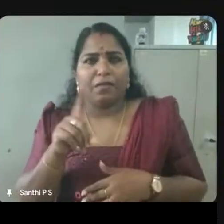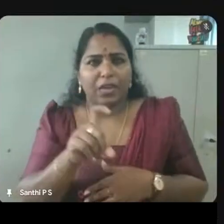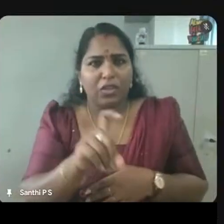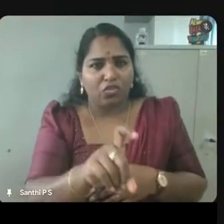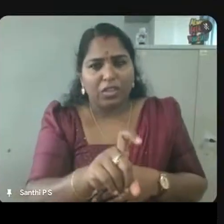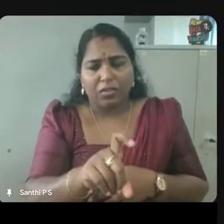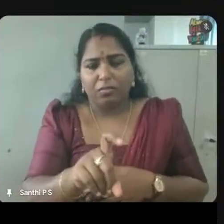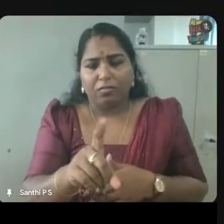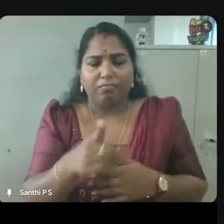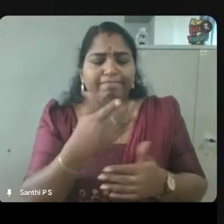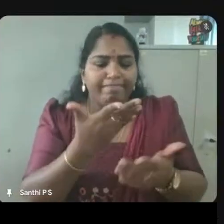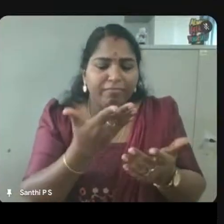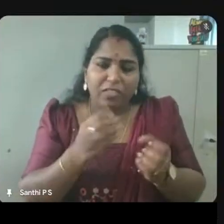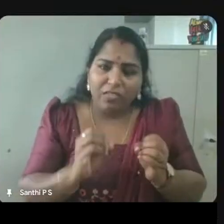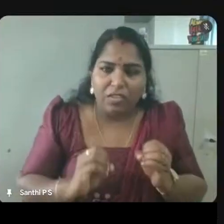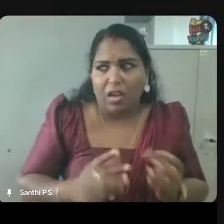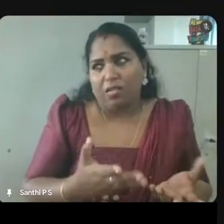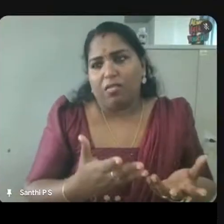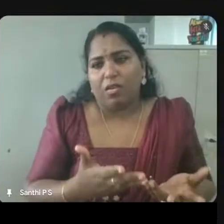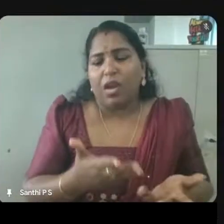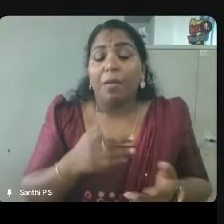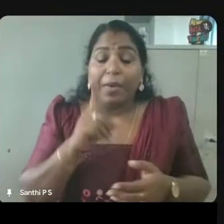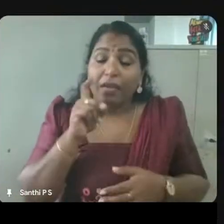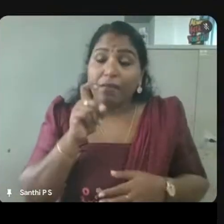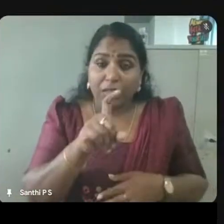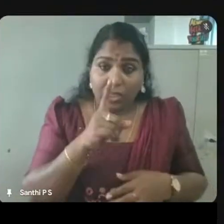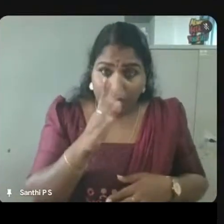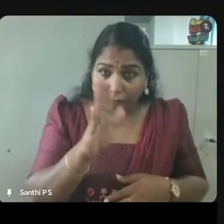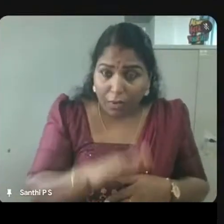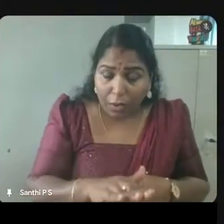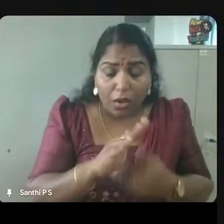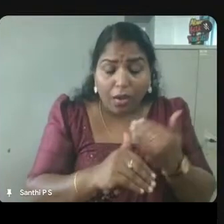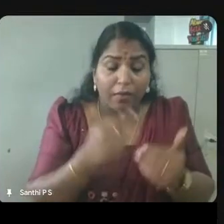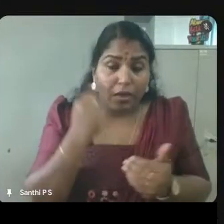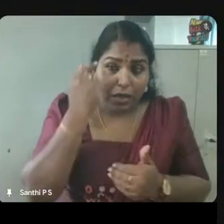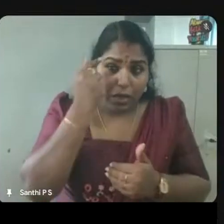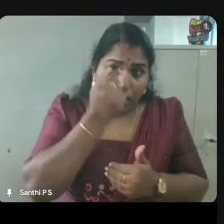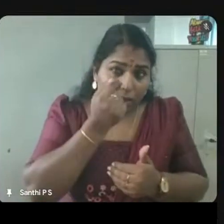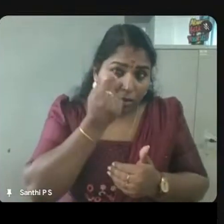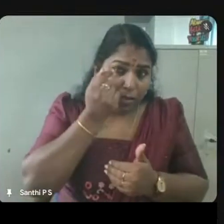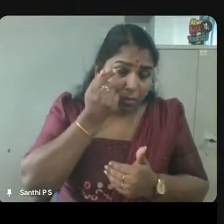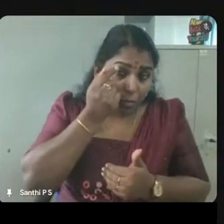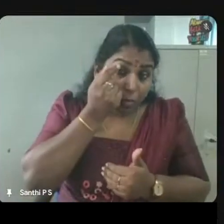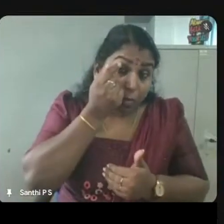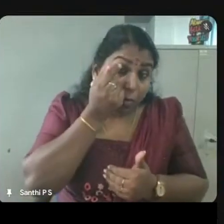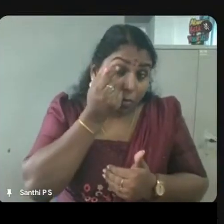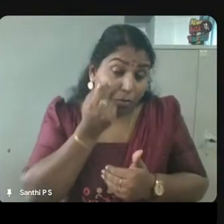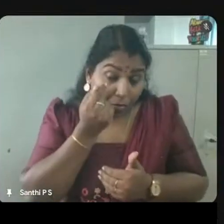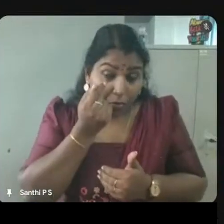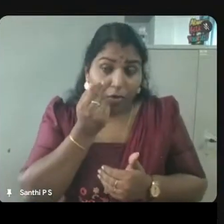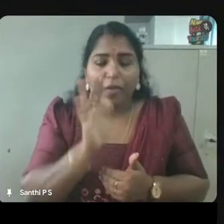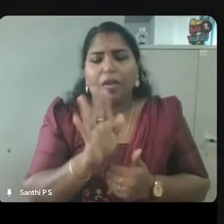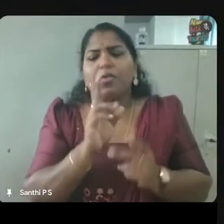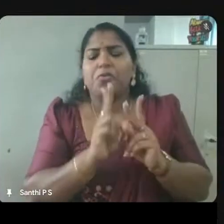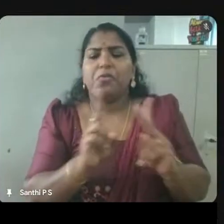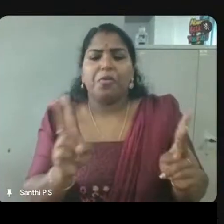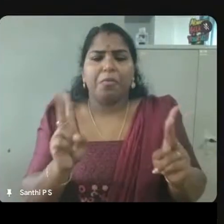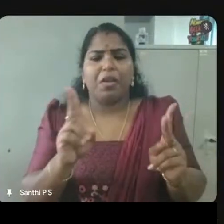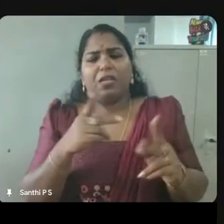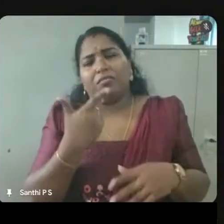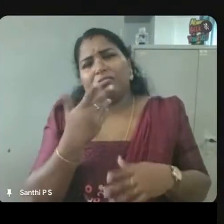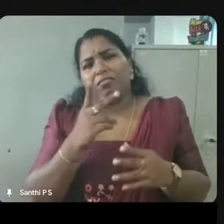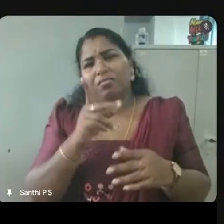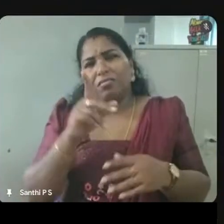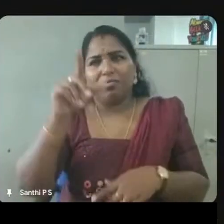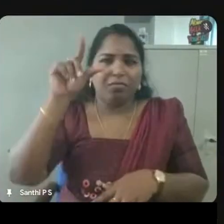ആ ഇൻഫെക്ഷൻ അവിടെ വന്നാൽ കൃഷ്ണമണിയിലെ മുറിവ്, സാധാരണ മുറിവുകൾ നമ്മളൊരു സാധാരണ ഒരു ലൂബ്രിക്കന്റ് ഇട്ടാലോ അല്ലെങ്കിൽ ഒരു ആന്റിബയോട്ടിക് ഡ്രോപ്പ്